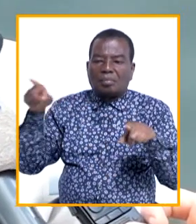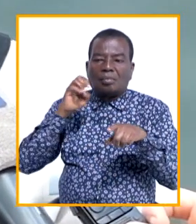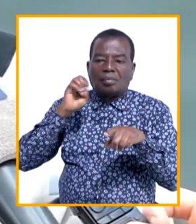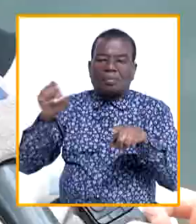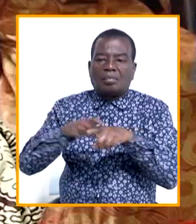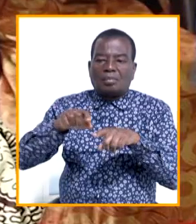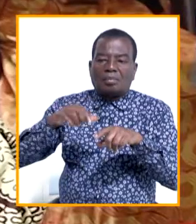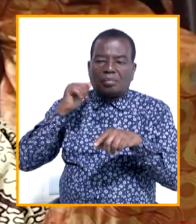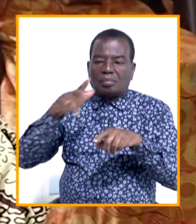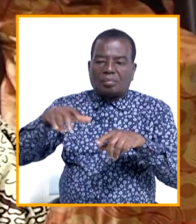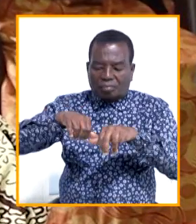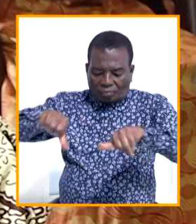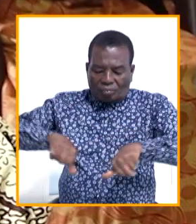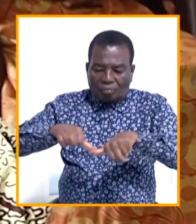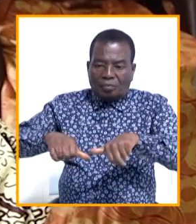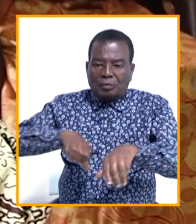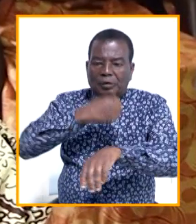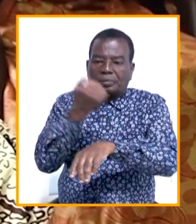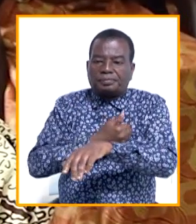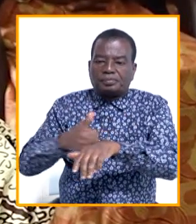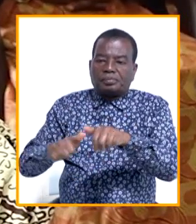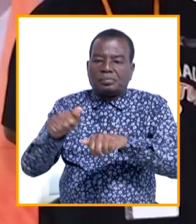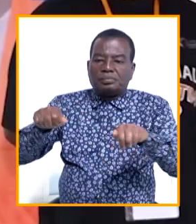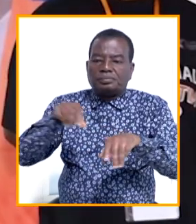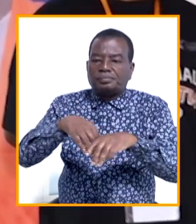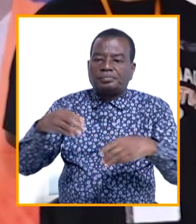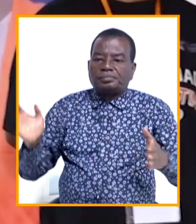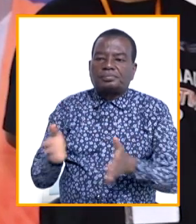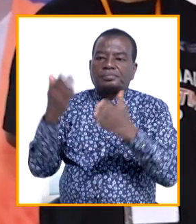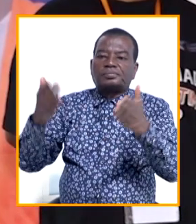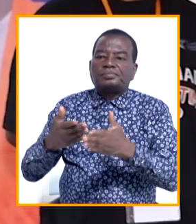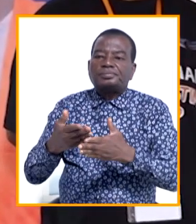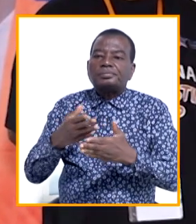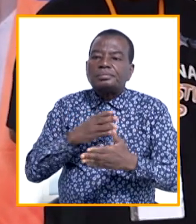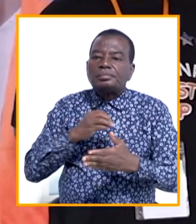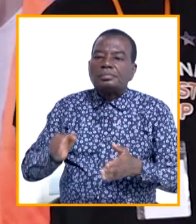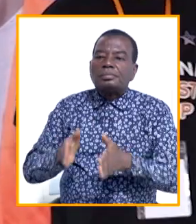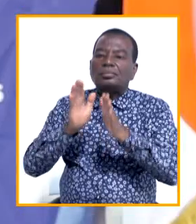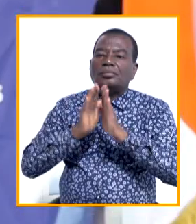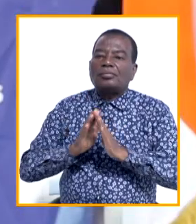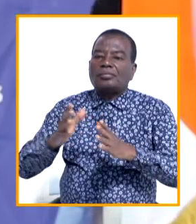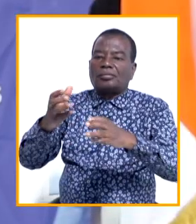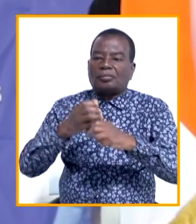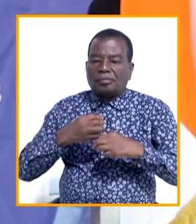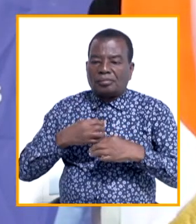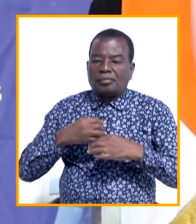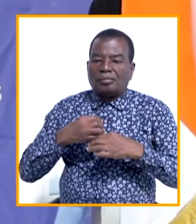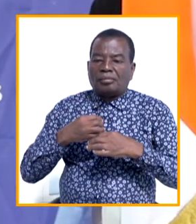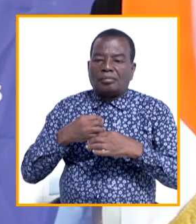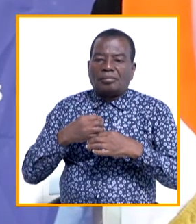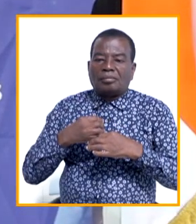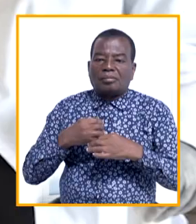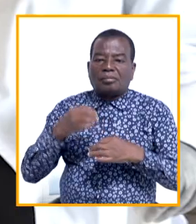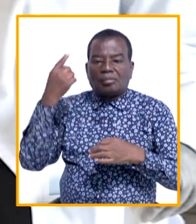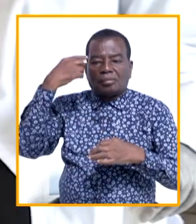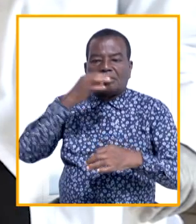femmes scientifiques les autorités administratives et éducatives encouragent les apprenantes et les exotes à s'approprier la formation reçue pour